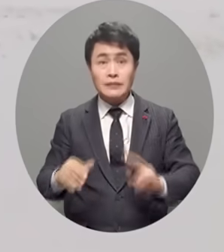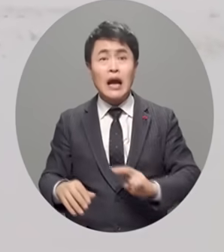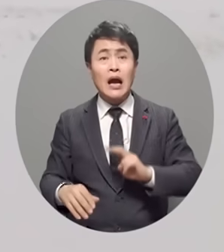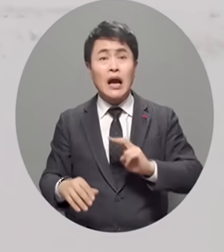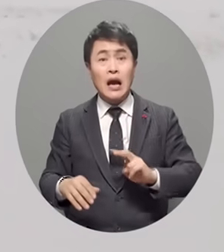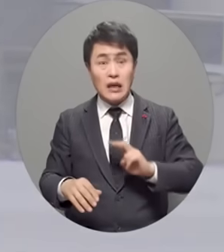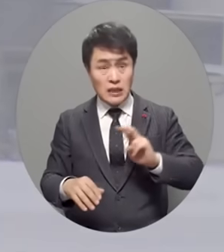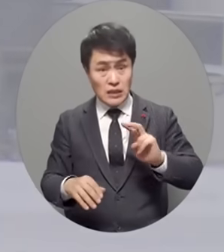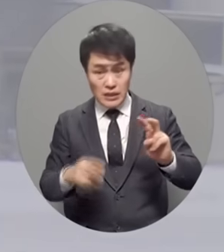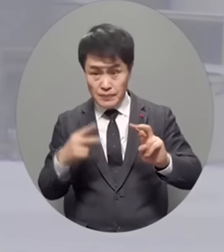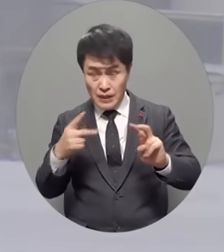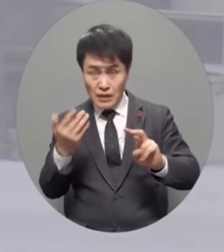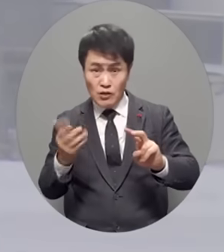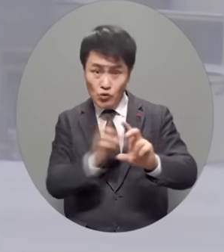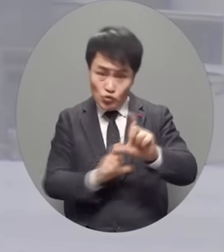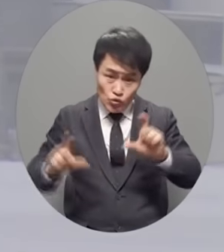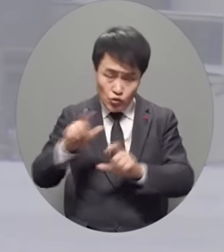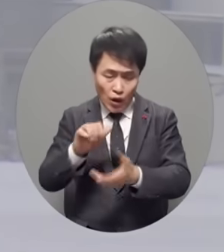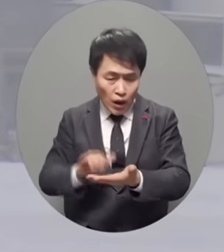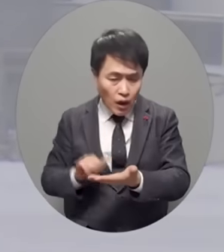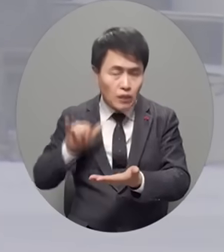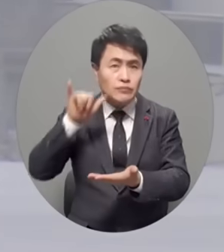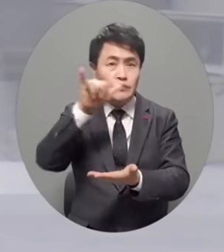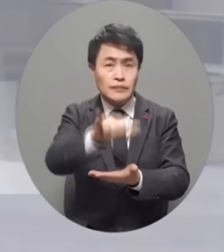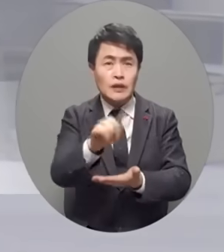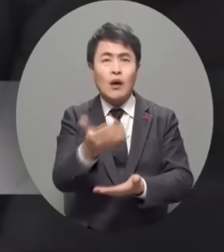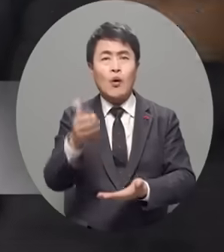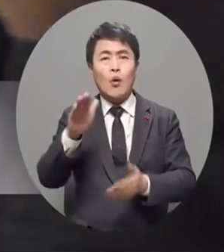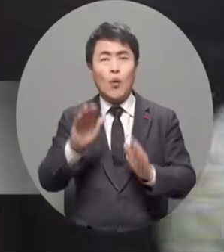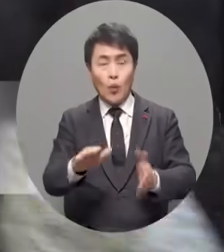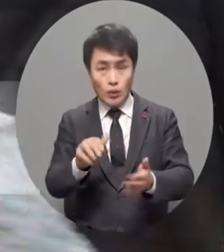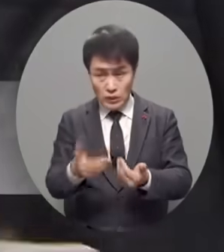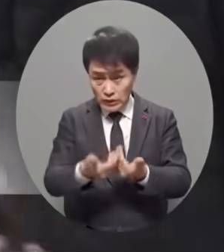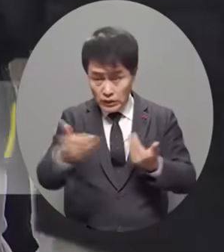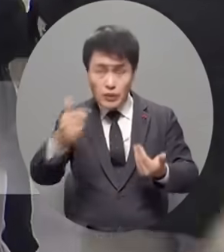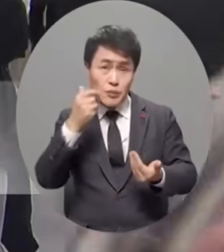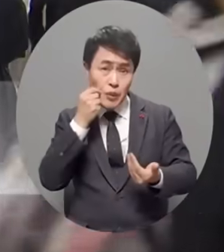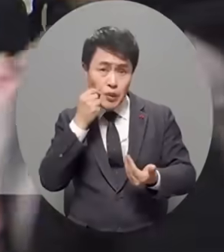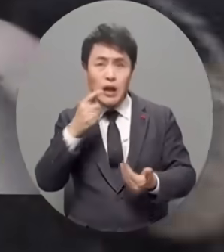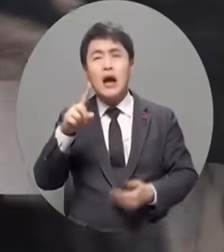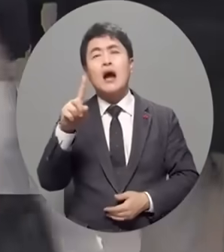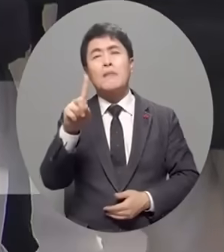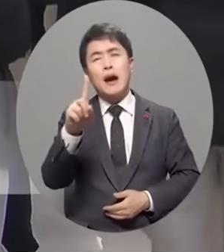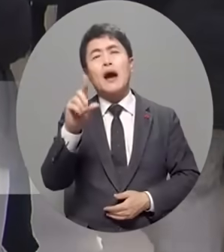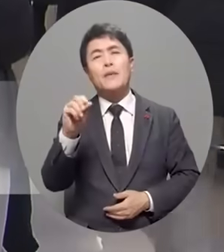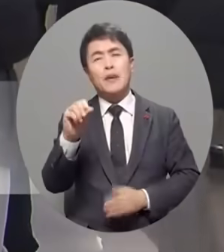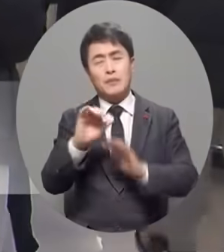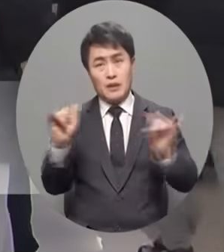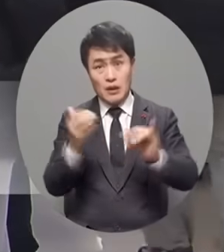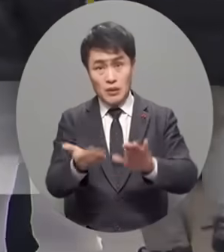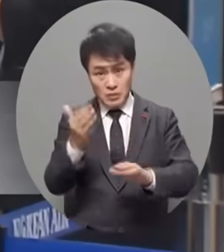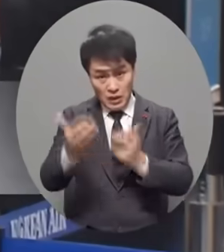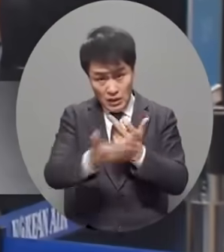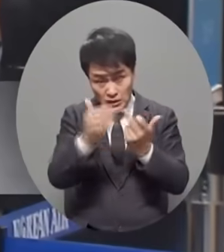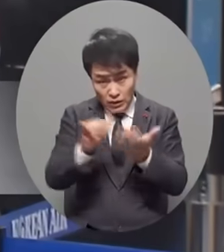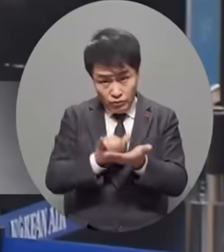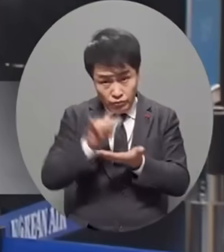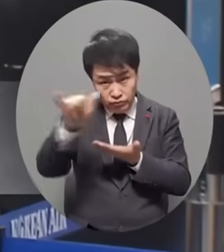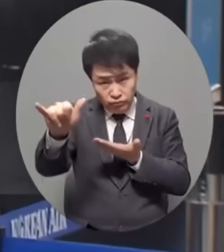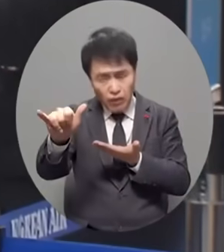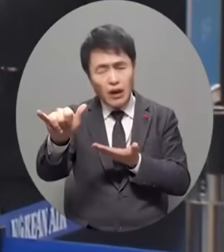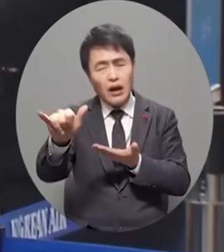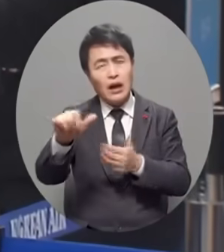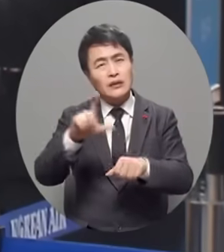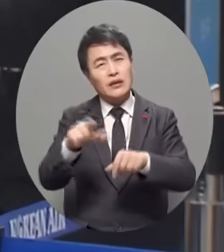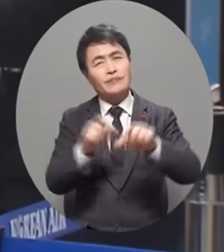추가 항공편도 투입됐습니다. 하지만 오늘 떠나지 못한 승객이 만 명이 넘어 제주를 빠져나가는 데는 적지 않은